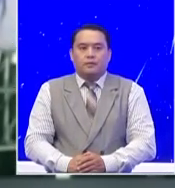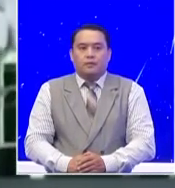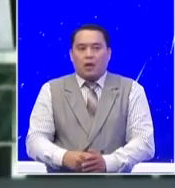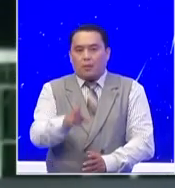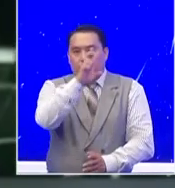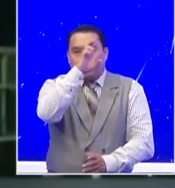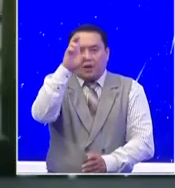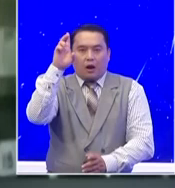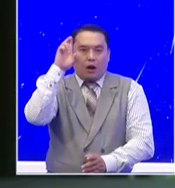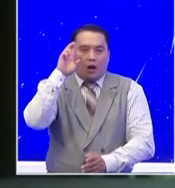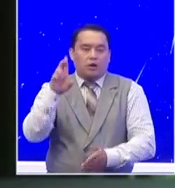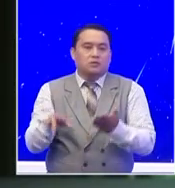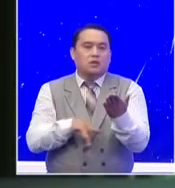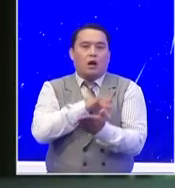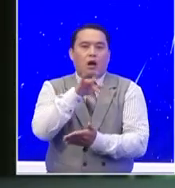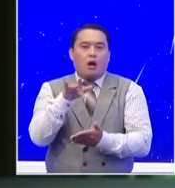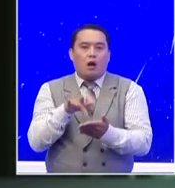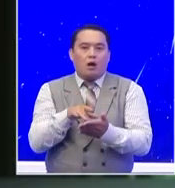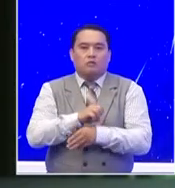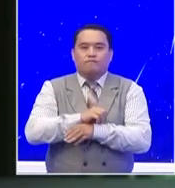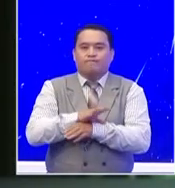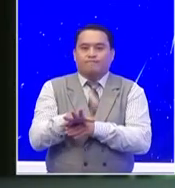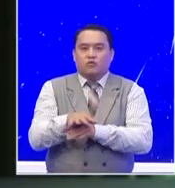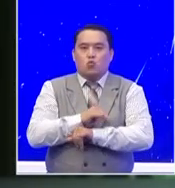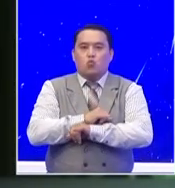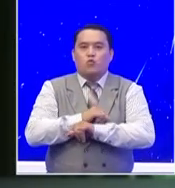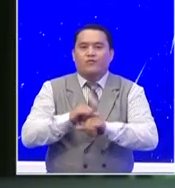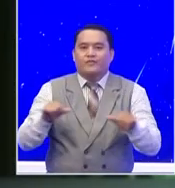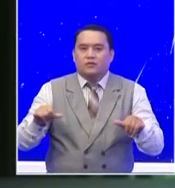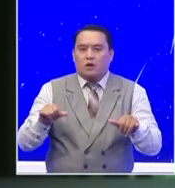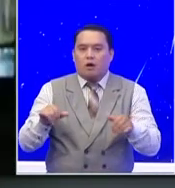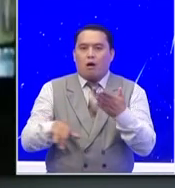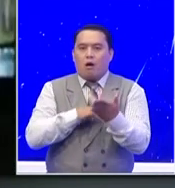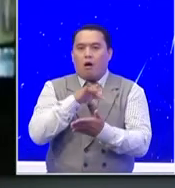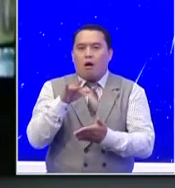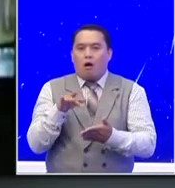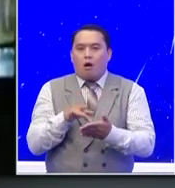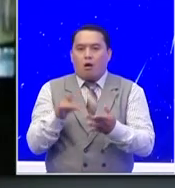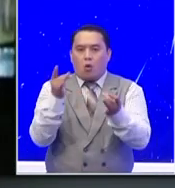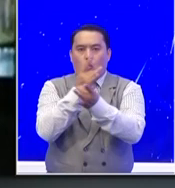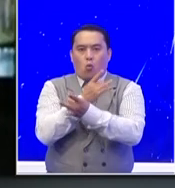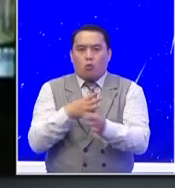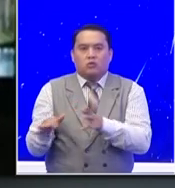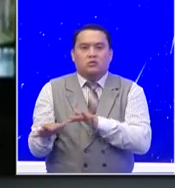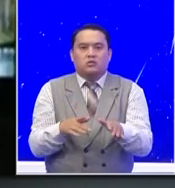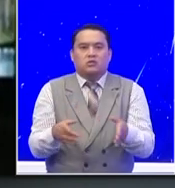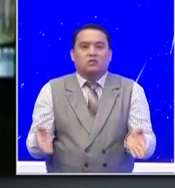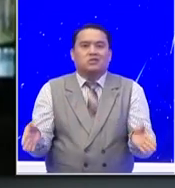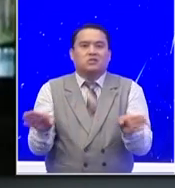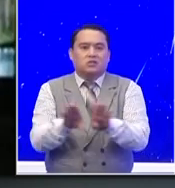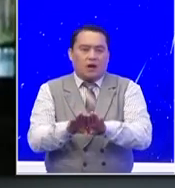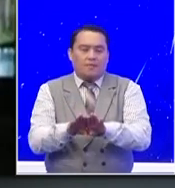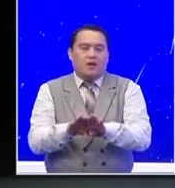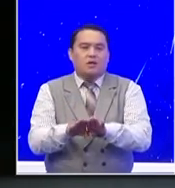Бразилияның ең ірі шахары Сан-Паулада коронавирус індеті өршіп тұр. Салдарынан қала тұрғындары мәдени іс-шаралардан тыс қалды.